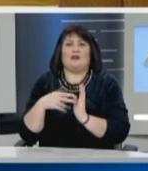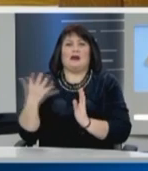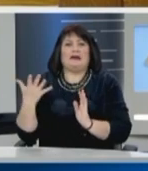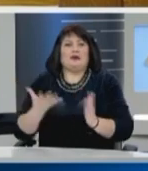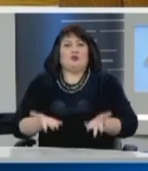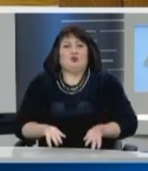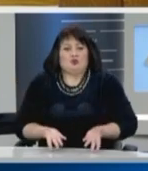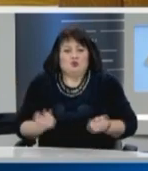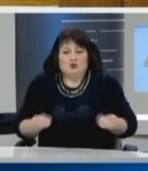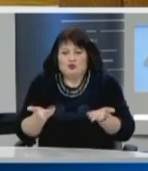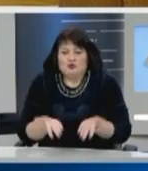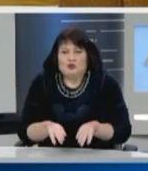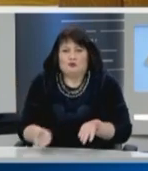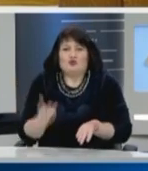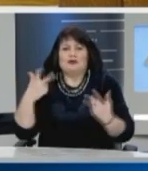άβολα.